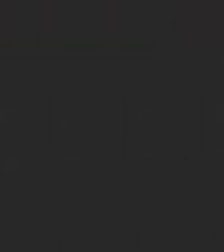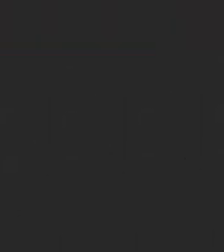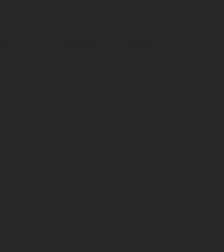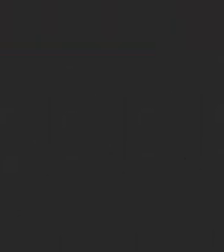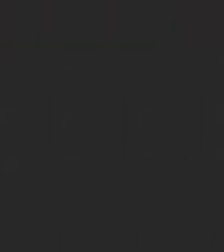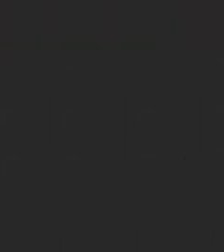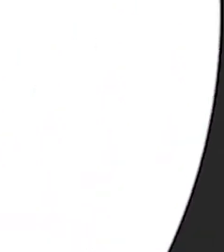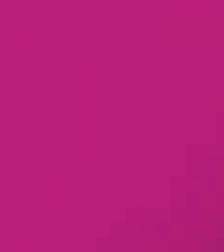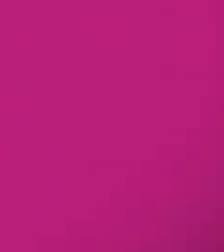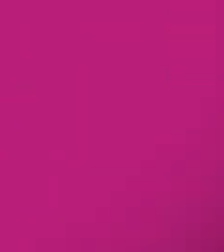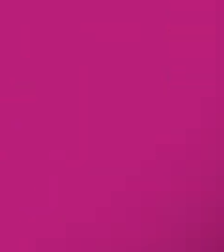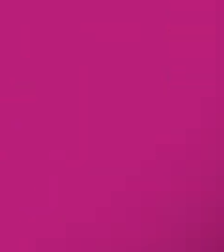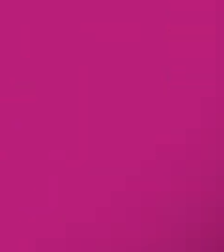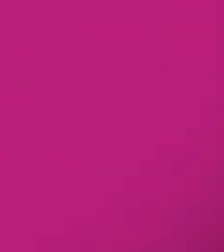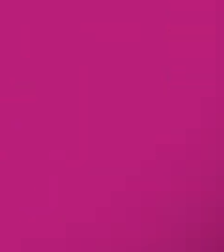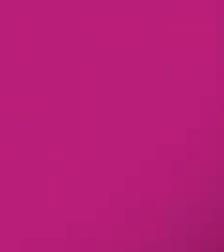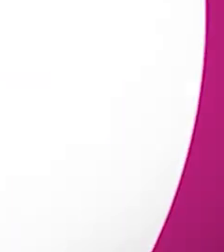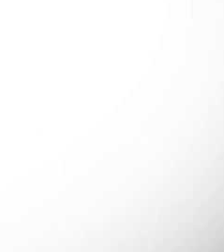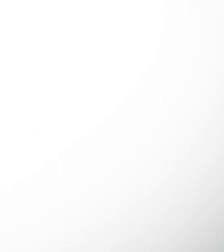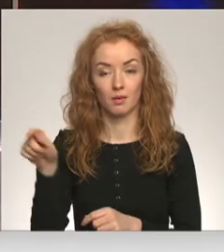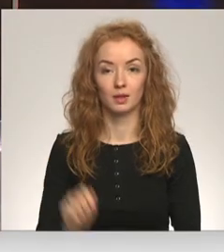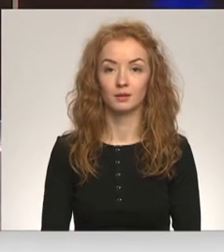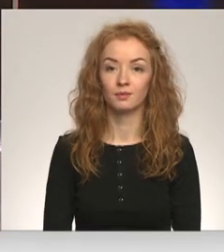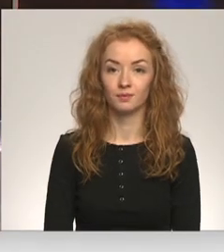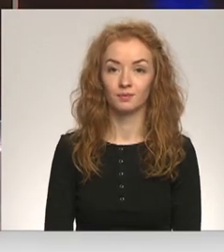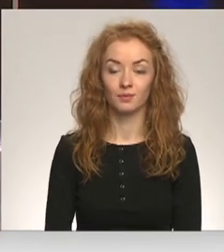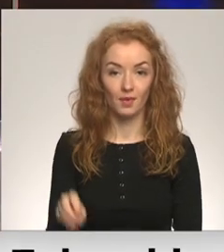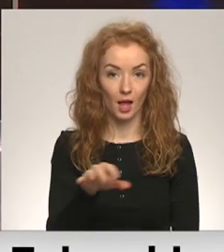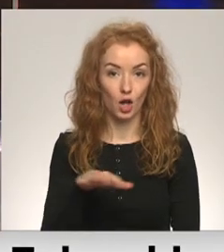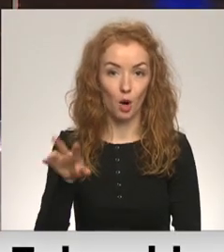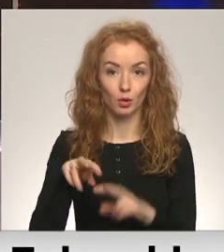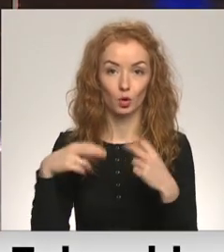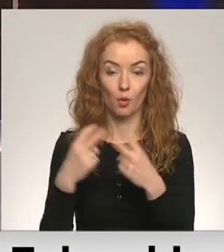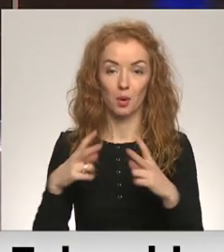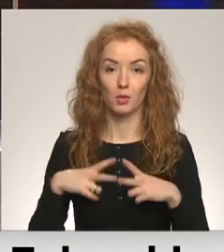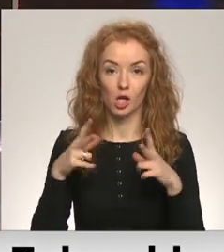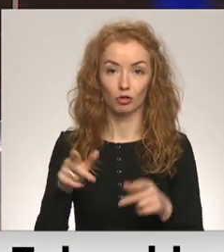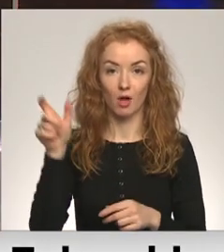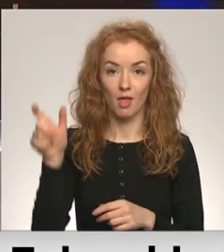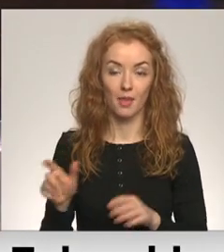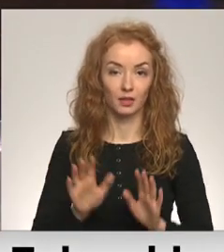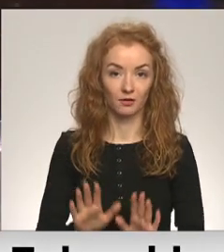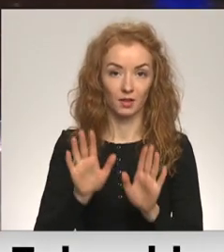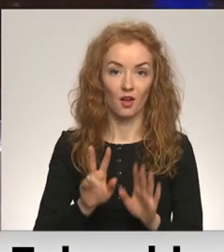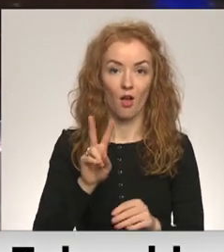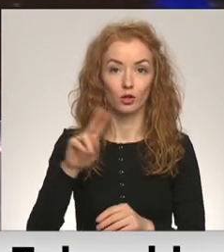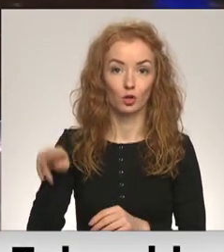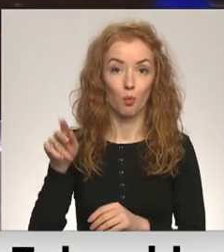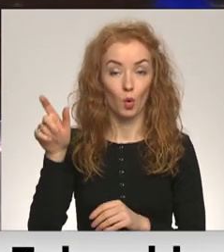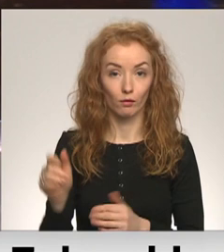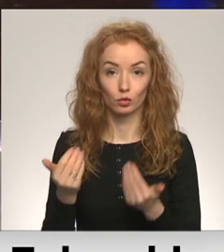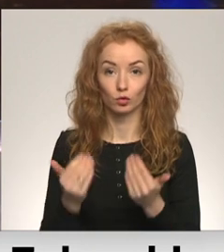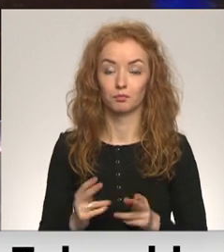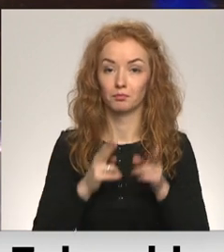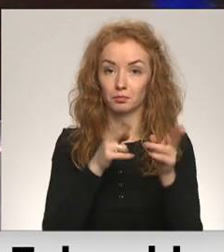Re! Viss ēters ir te! Eiropas komisijas priekšsēdētājs izpildvietnieks Valdis Dombrovskis šodien